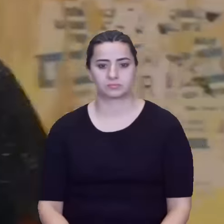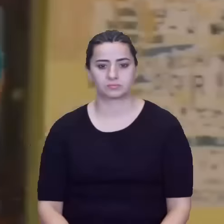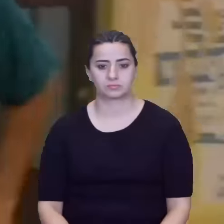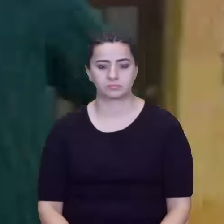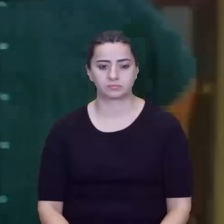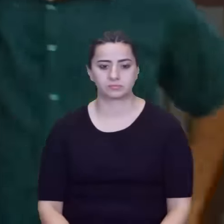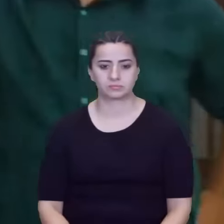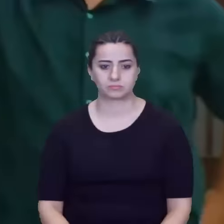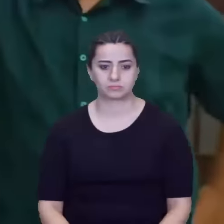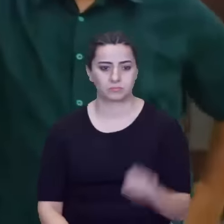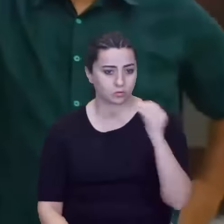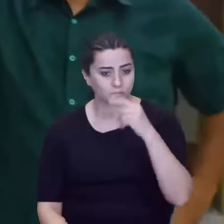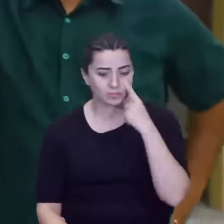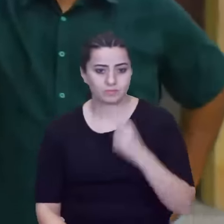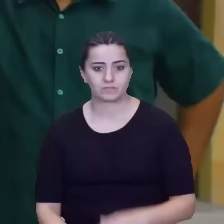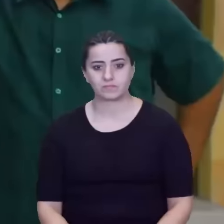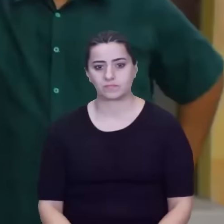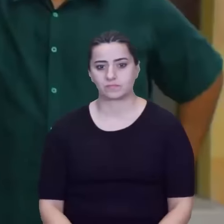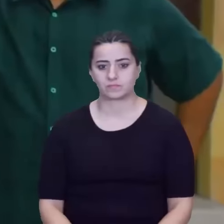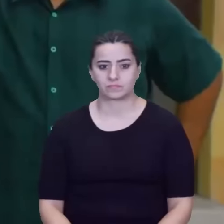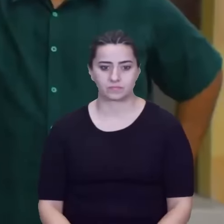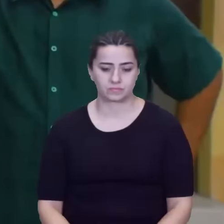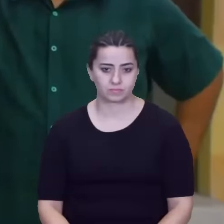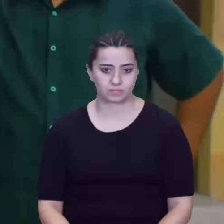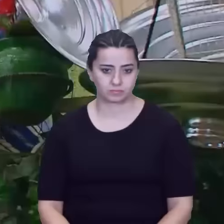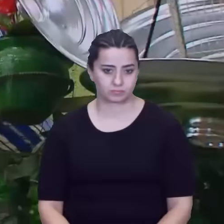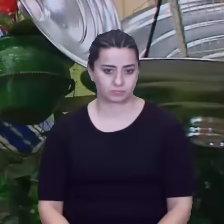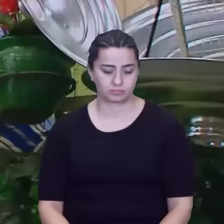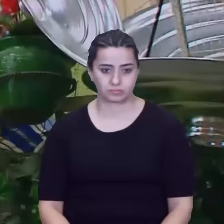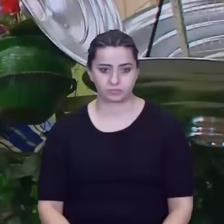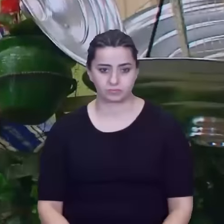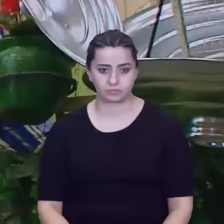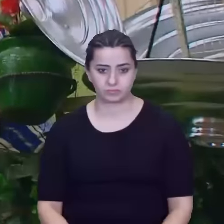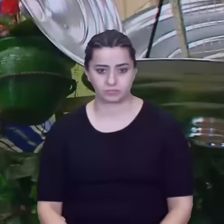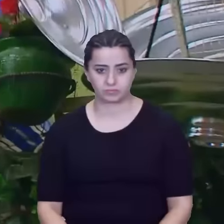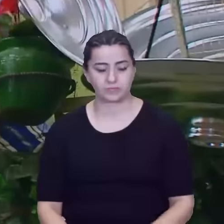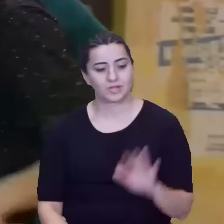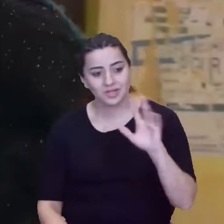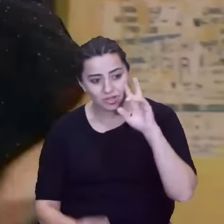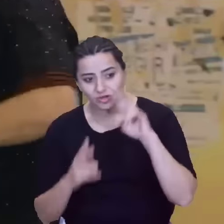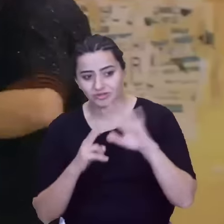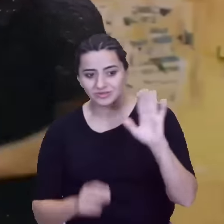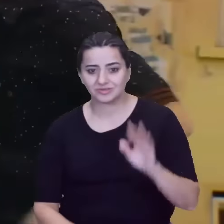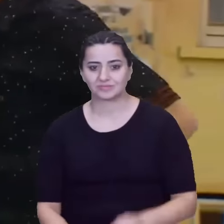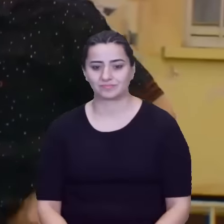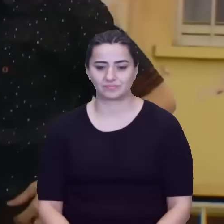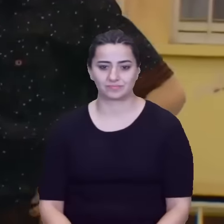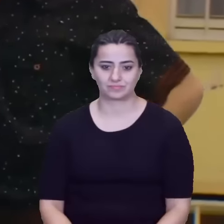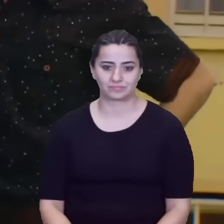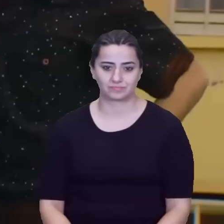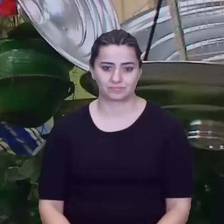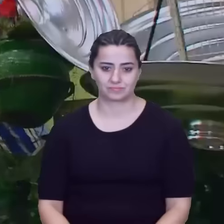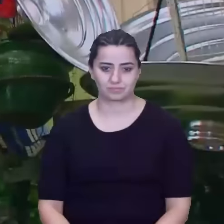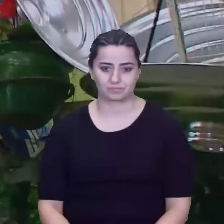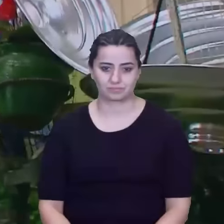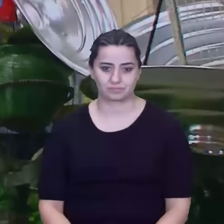koy, koy. Butik sırtarak yaklaşıp askılı tepsiyi sepete sıkıştırdı. Fethi'cim, görüşmek üzere. Sepeti yukarı çekiyor.